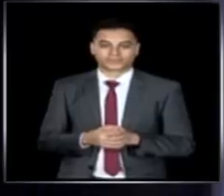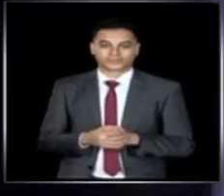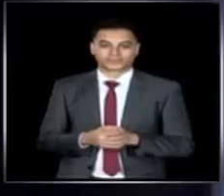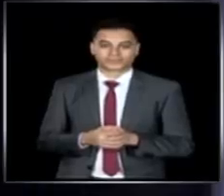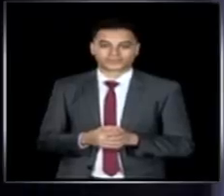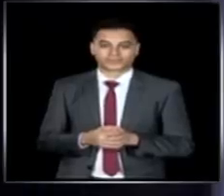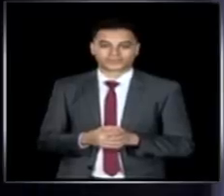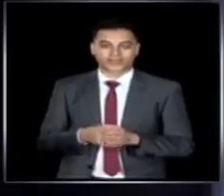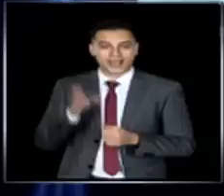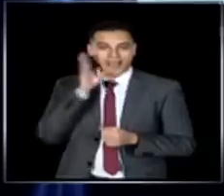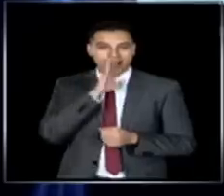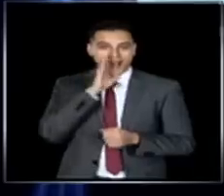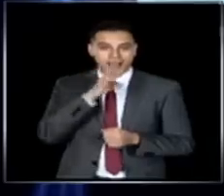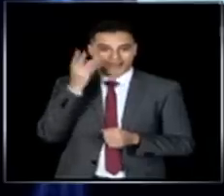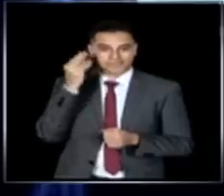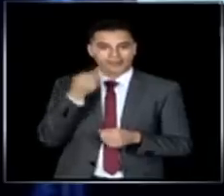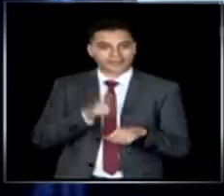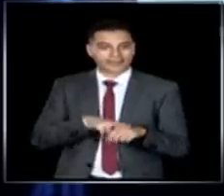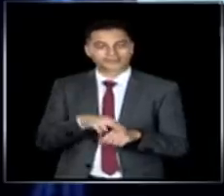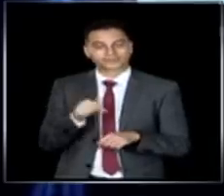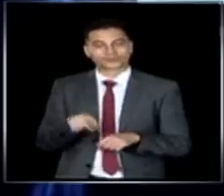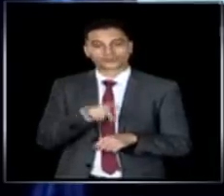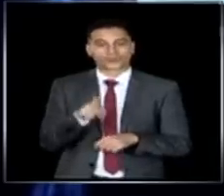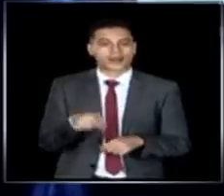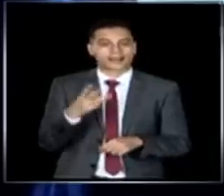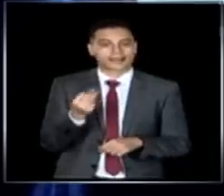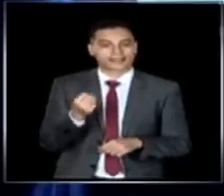علم تاني. تمام، سؤال بـ30 نقطة.